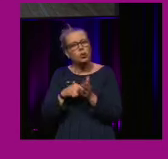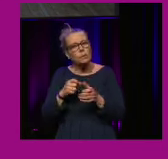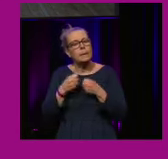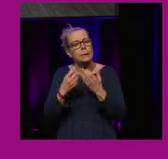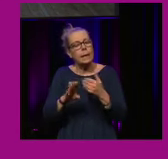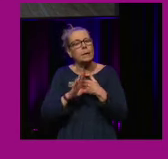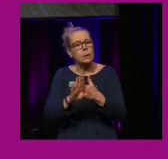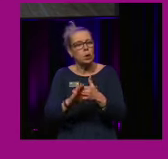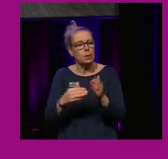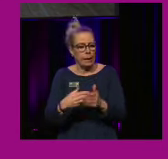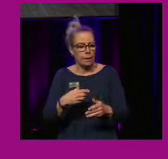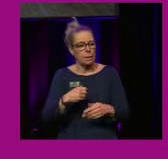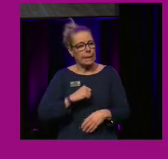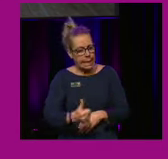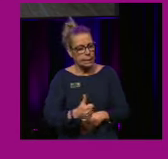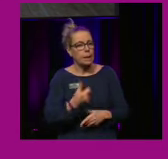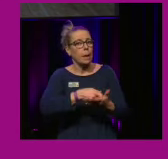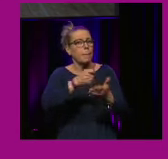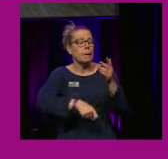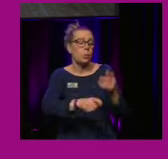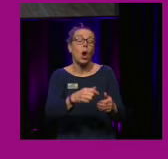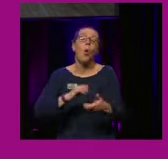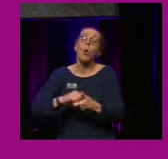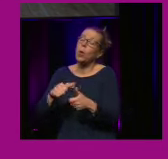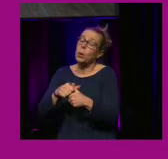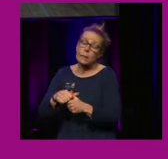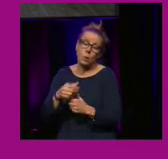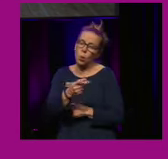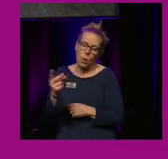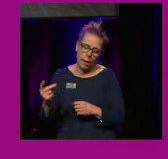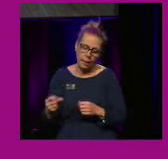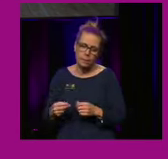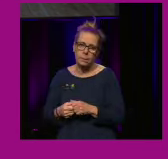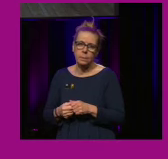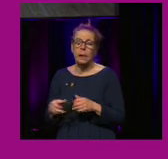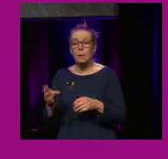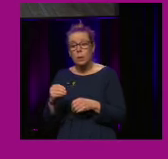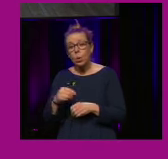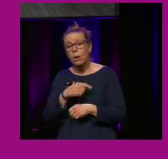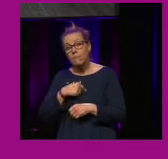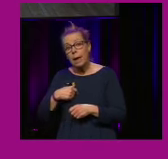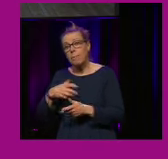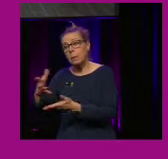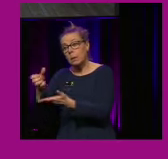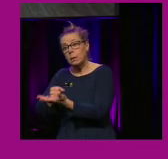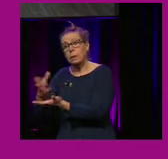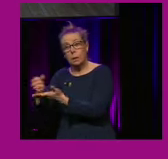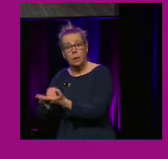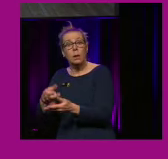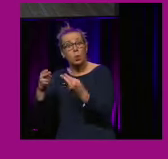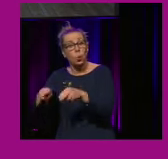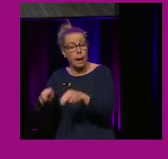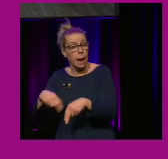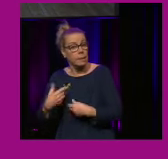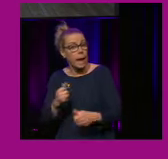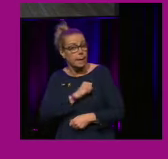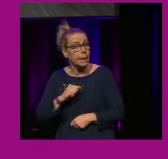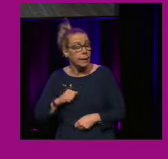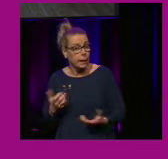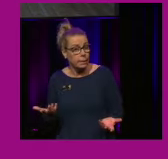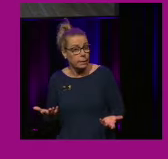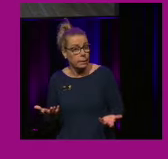enskilda medborgare, organisationer och annat. Men då frågar man sig, vem tillsätter domarna? Det är regeringen. Vem